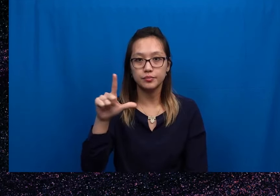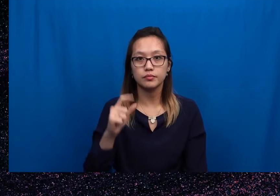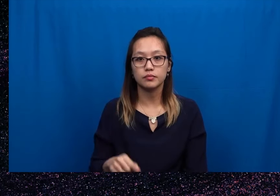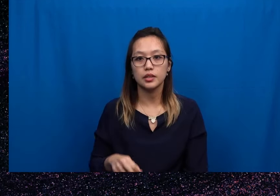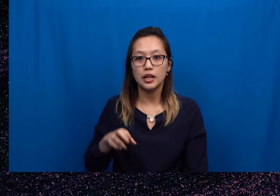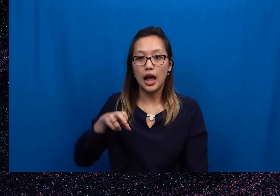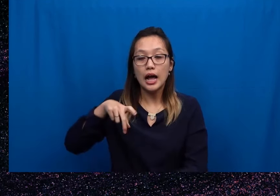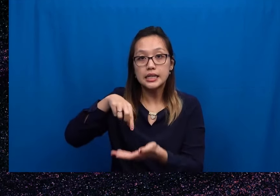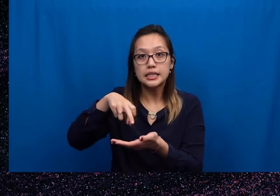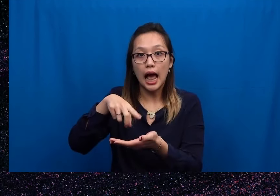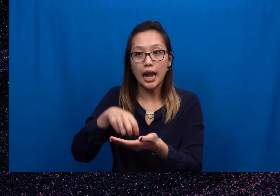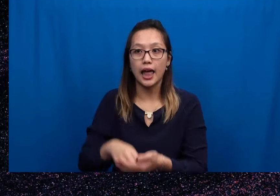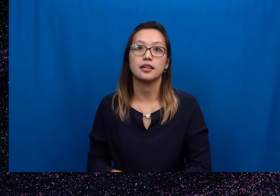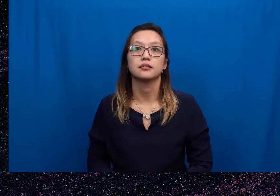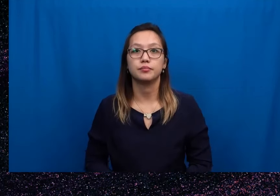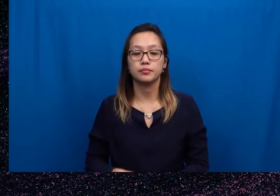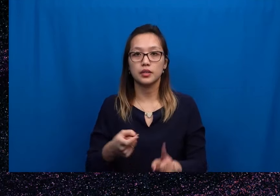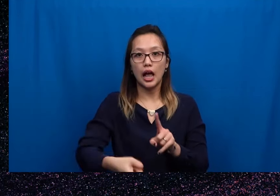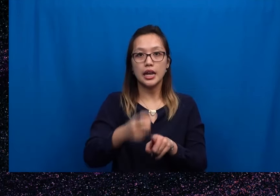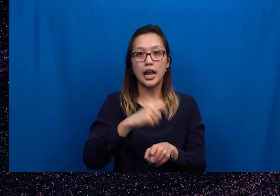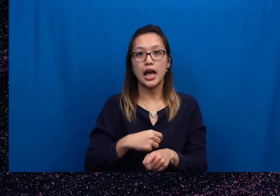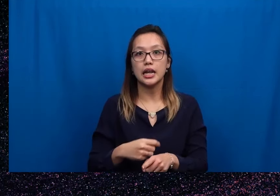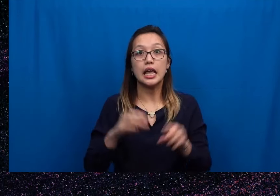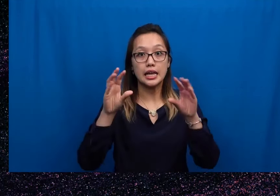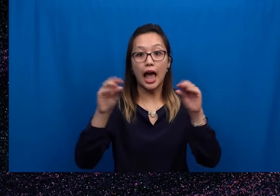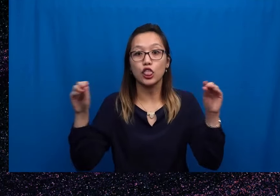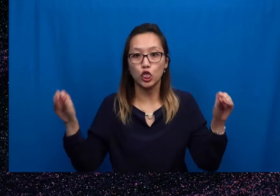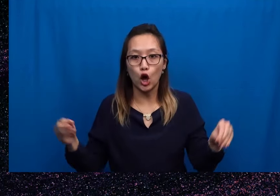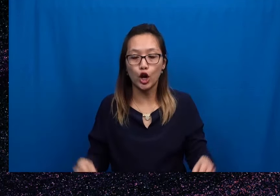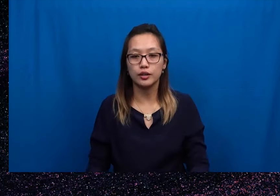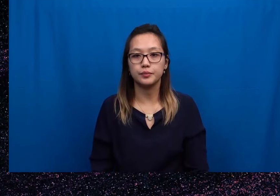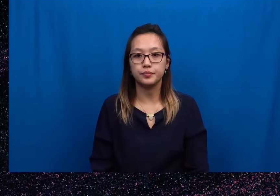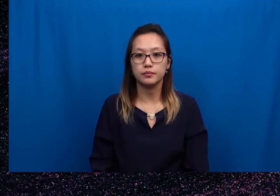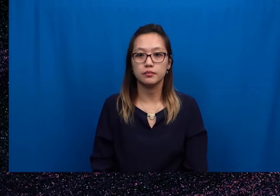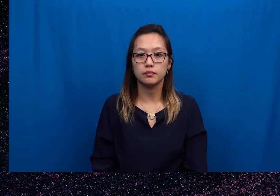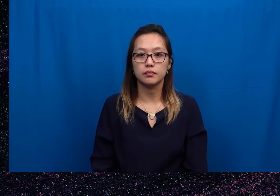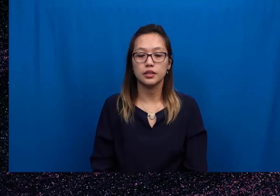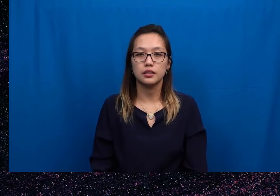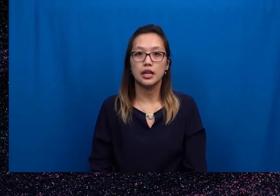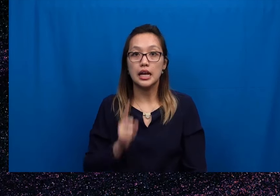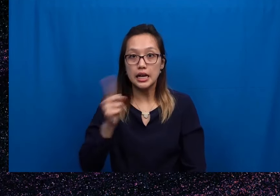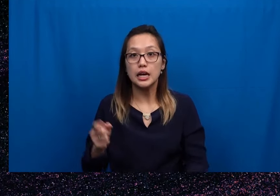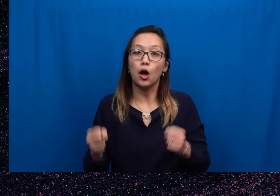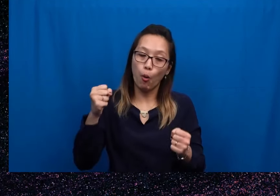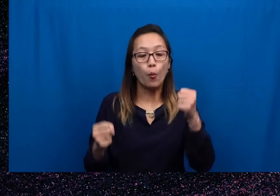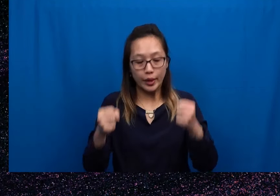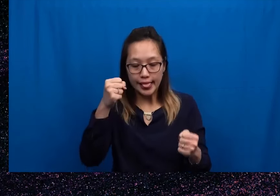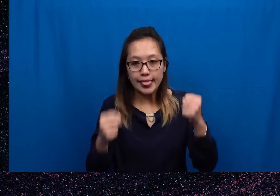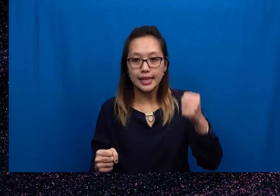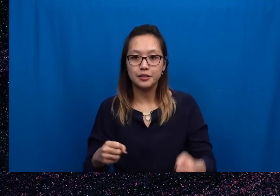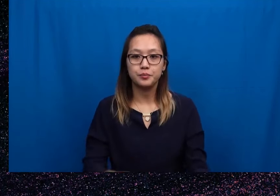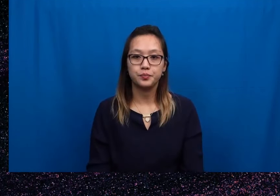menuju ke tempat parkiran, mereka melewati seperti gang dengan jalan yang dibeton. Ya.